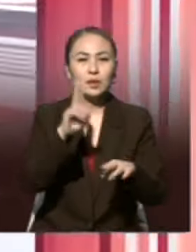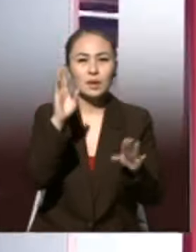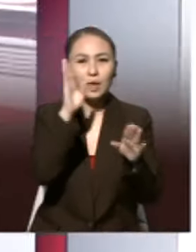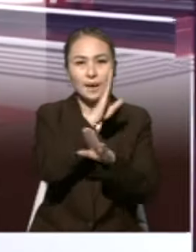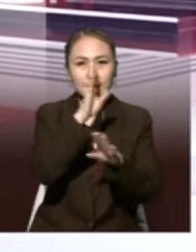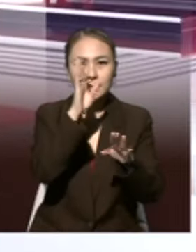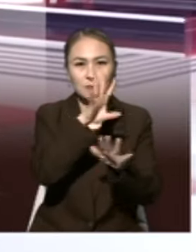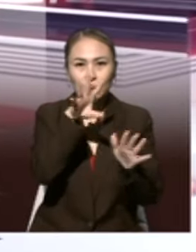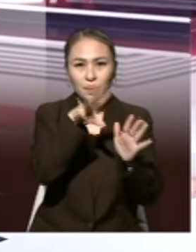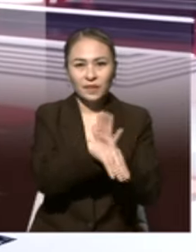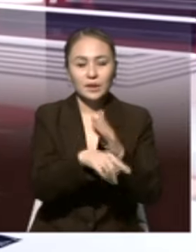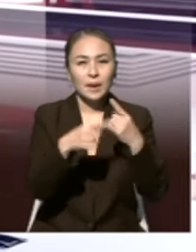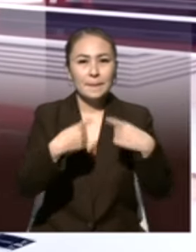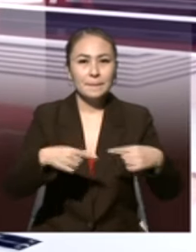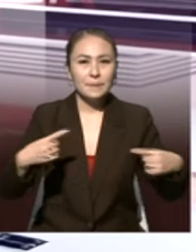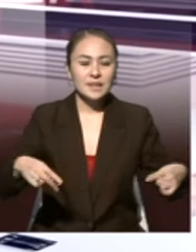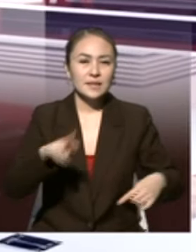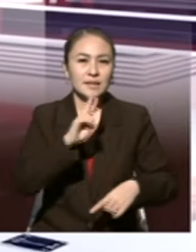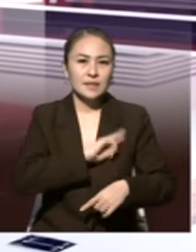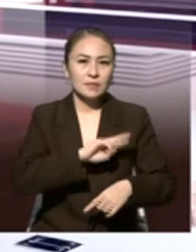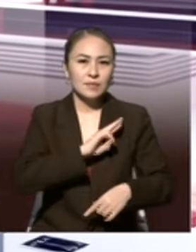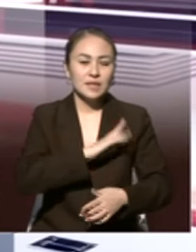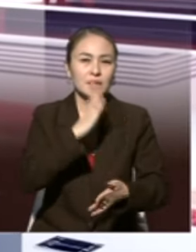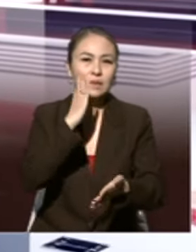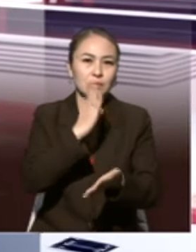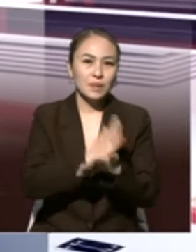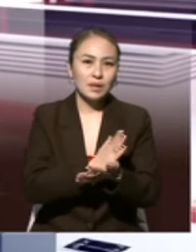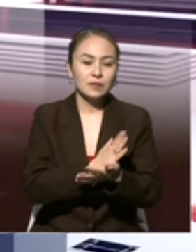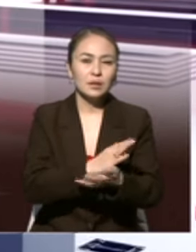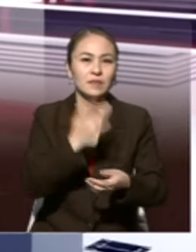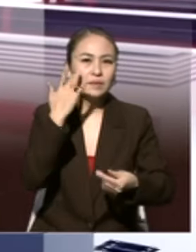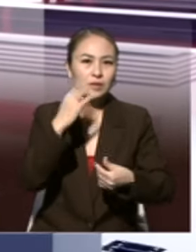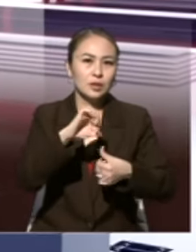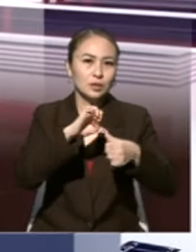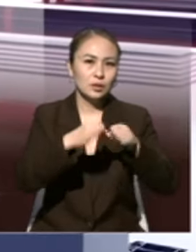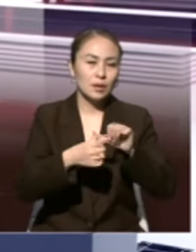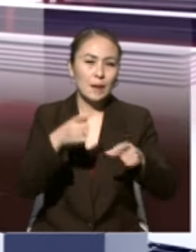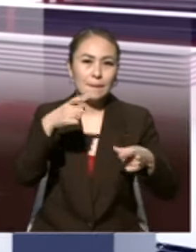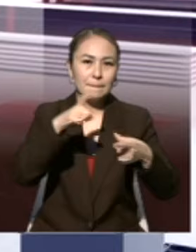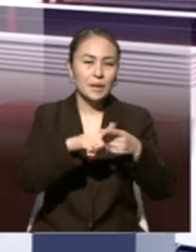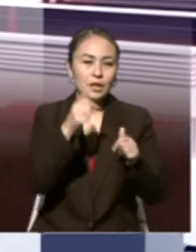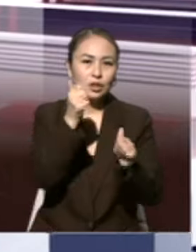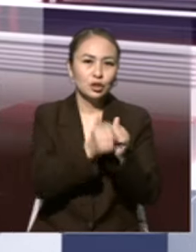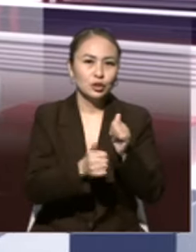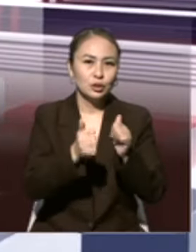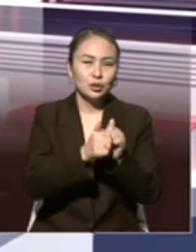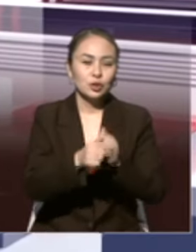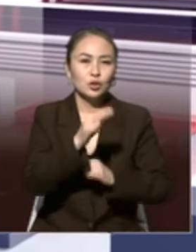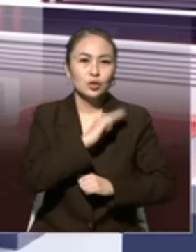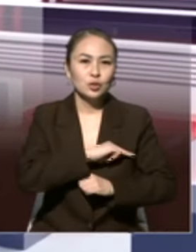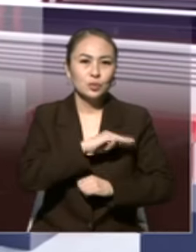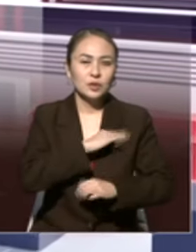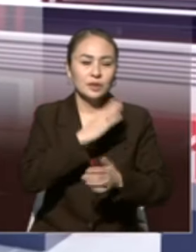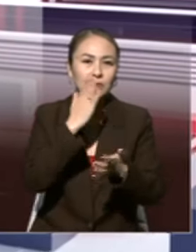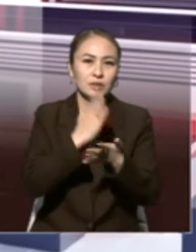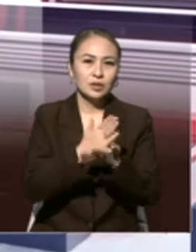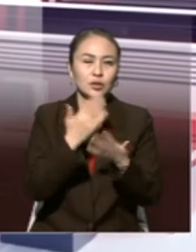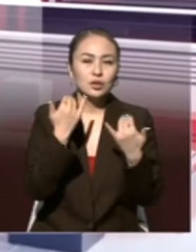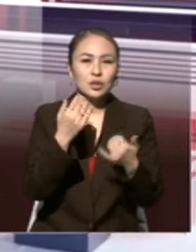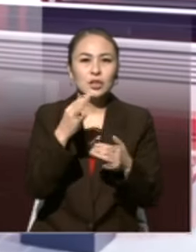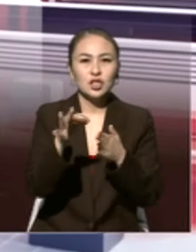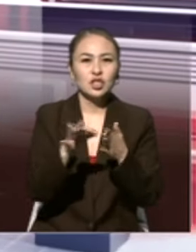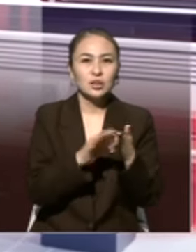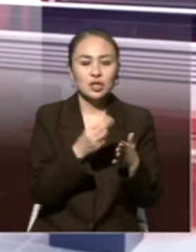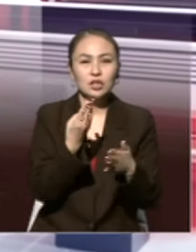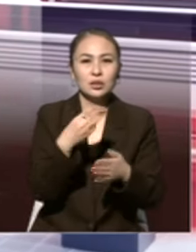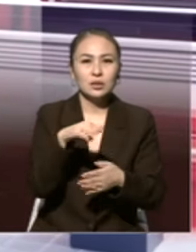Қазгидрометтің ішінде бар, және де басқа да қызметтер бар, олармен үнемі байланыс күнделікті жүргізіліп отырады. Қазіргі мына жедел штаб жұмыс істеп